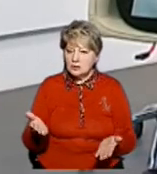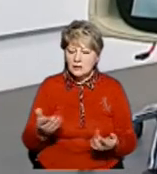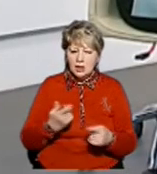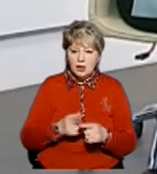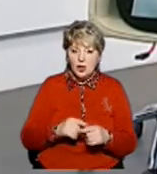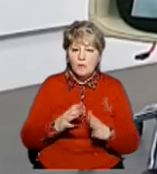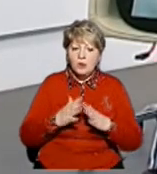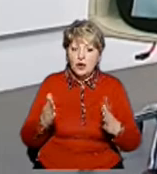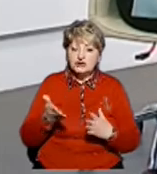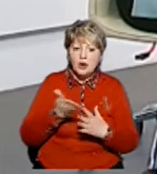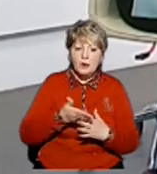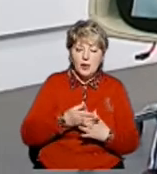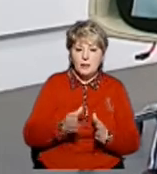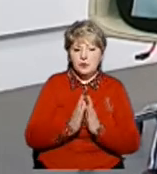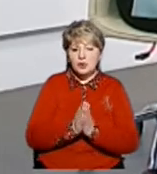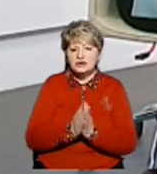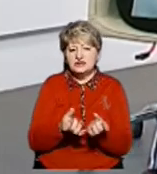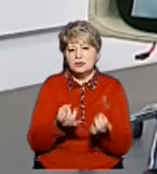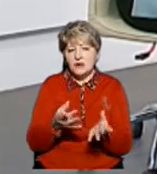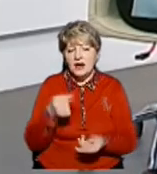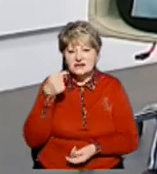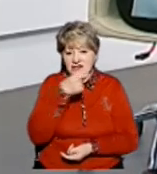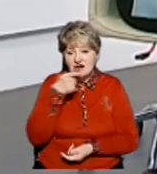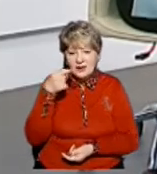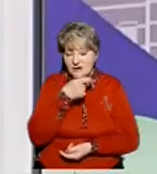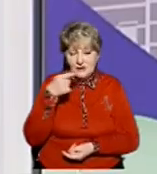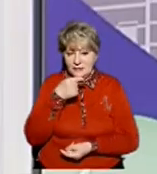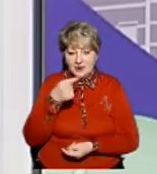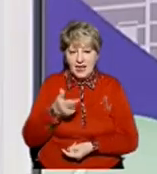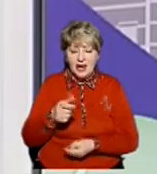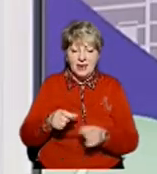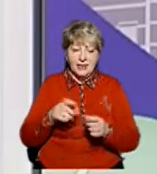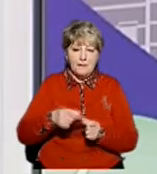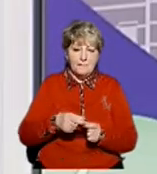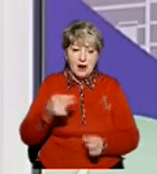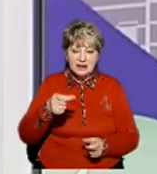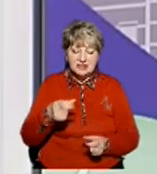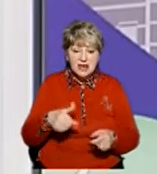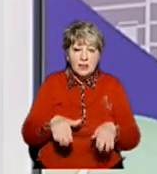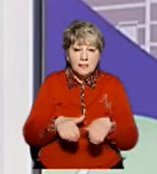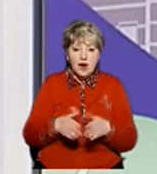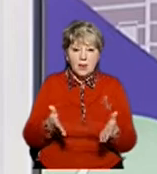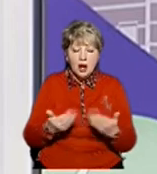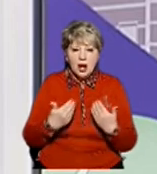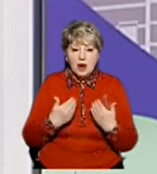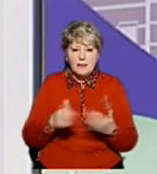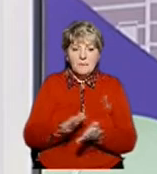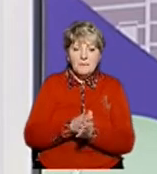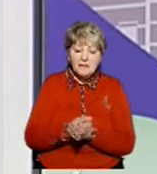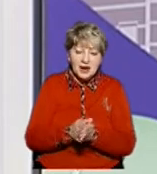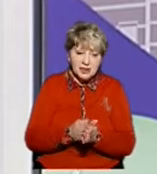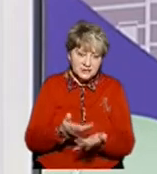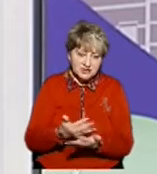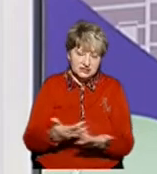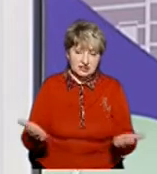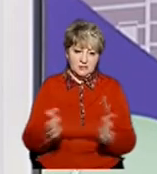щонайменше половина просять просто зубну щітку і пасту. Такого миючі різні